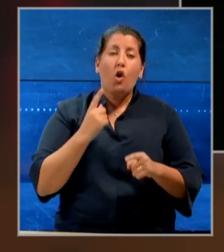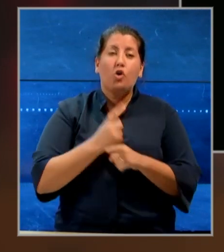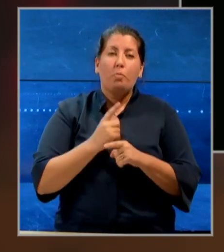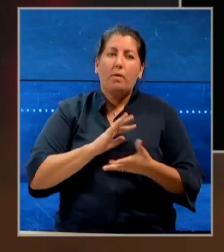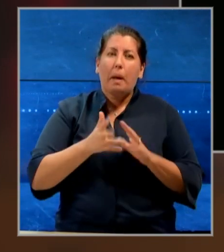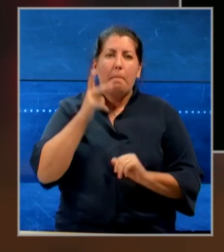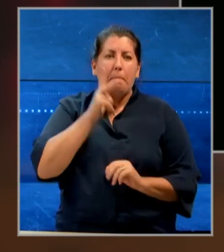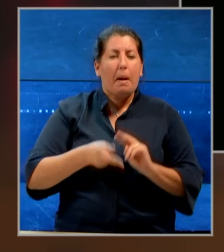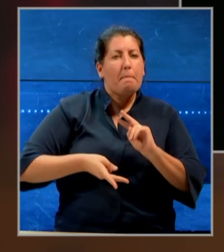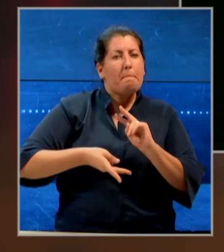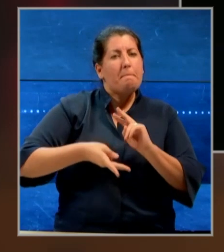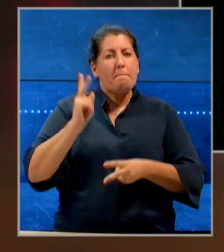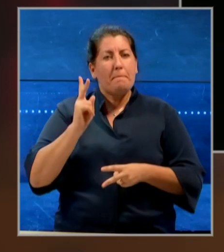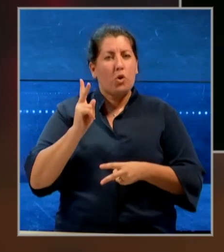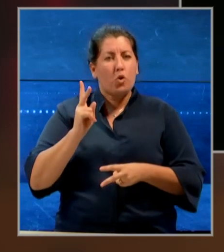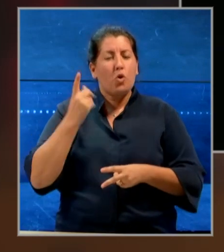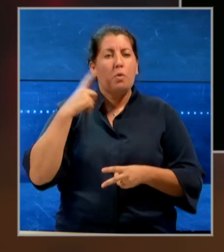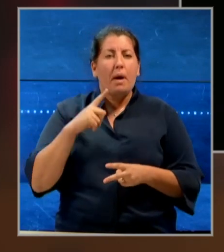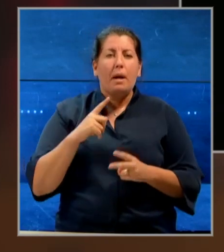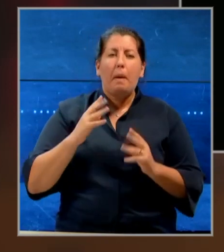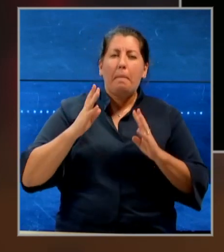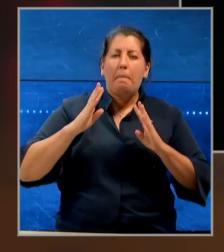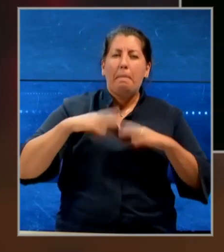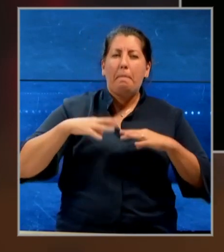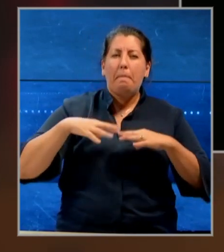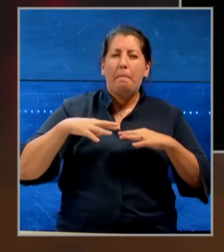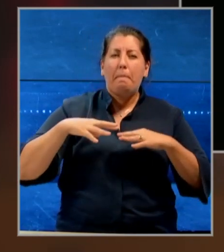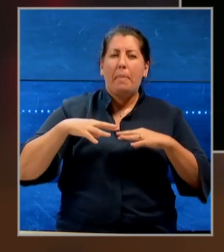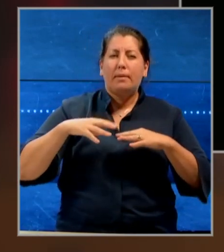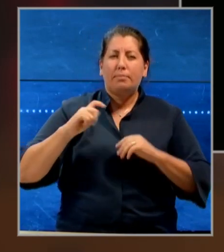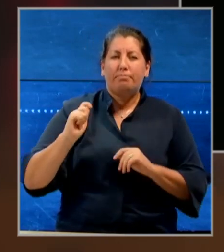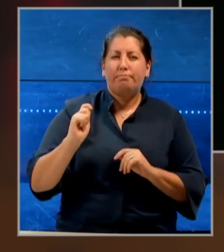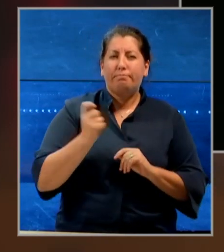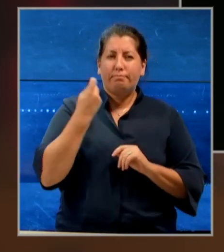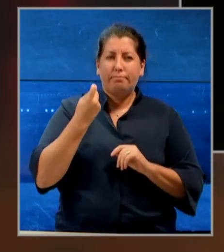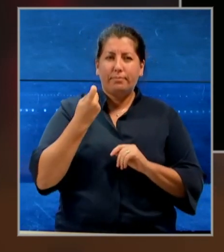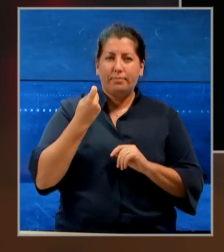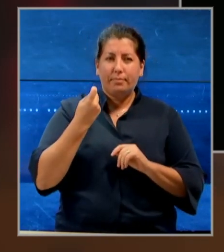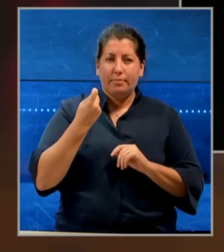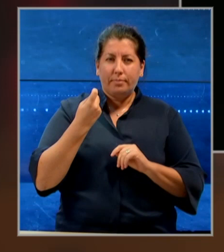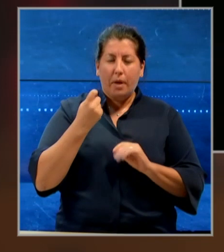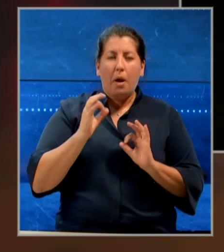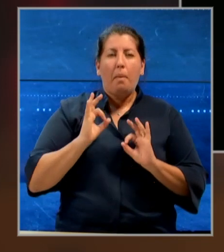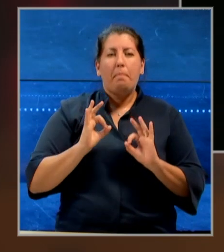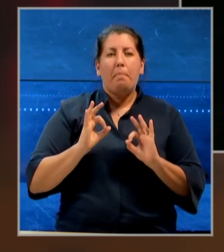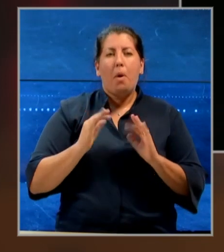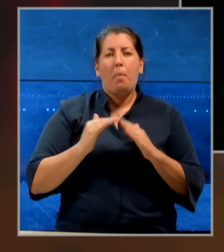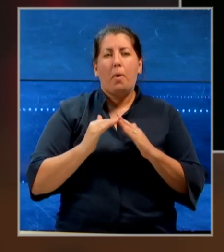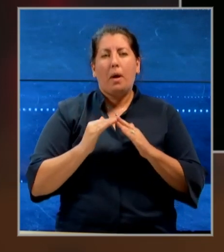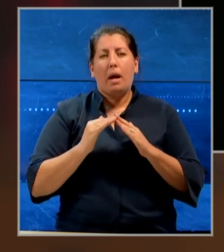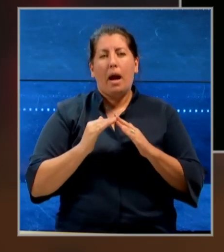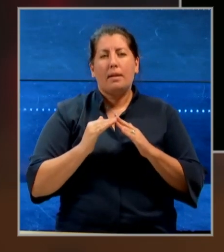poter andare a cogliere quelle partite che potevamo sì portarci a casa in maniera importante e più opportuna.